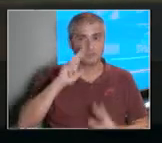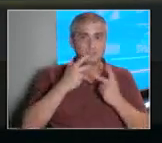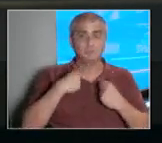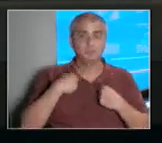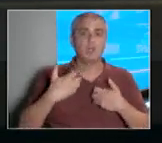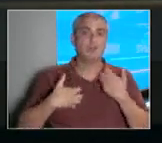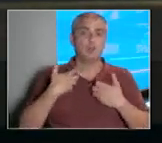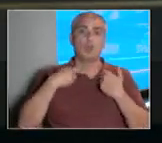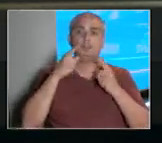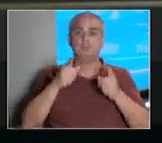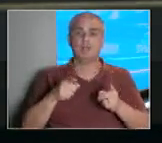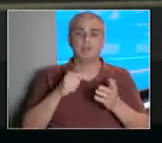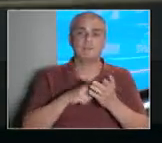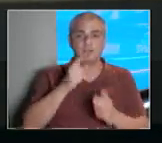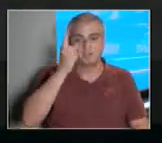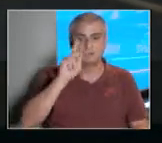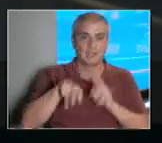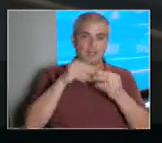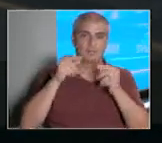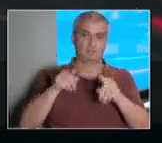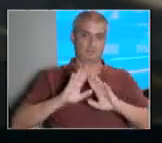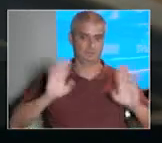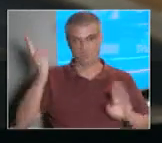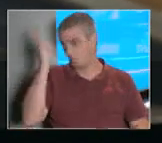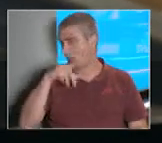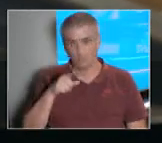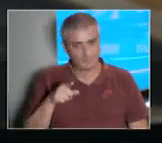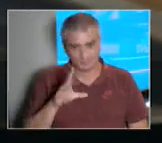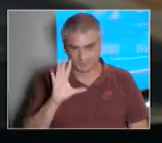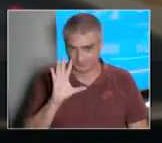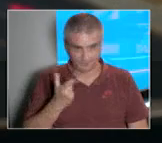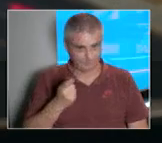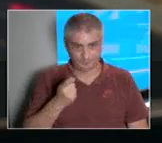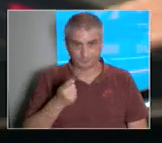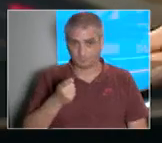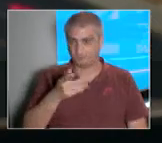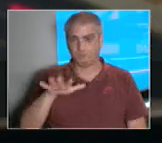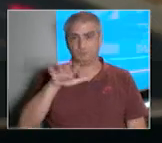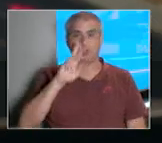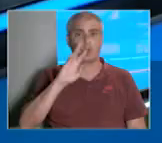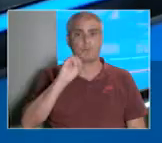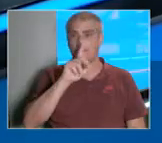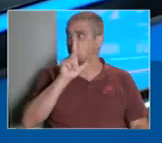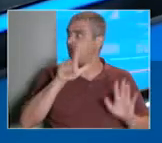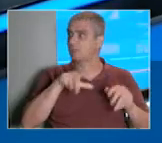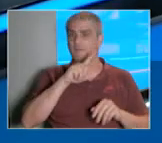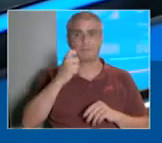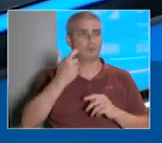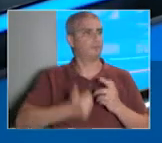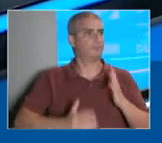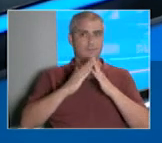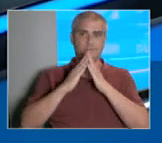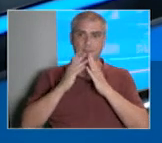שלנו כועס עליך, כי אתה צריך לטפל בדבר הזה, והוא לא מבין מדוע ברוממה, למשל, 7,132 ראשי בתי